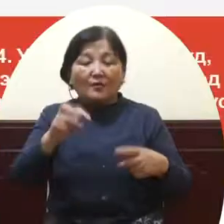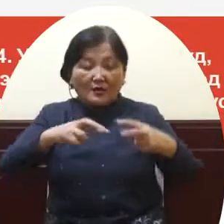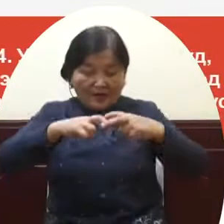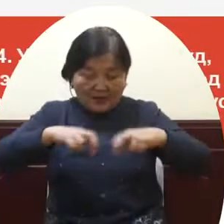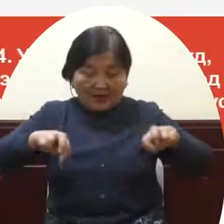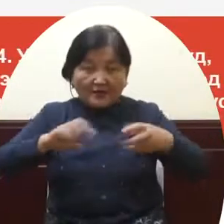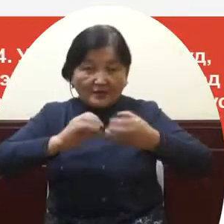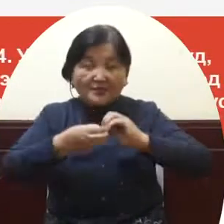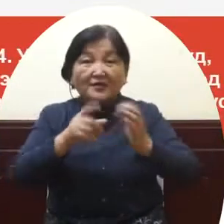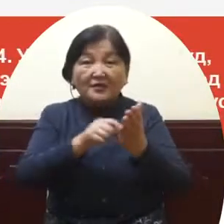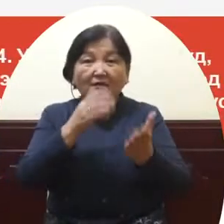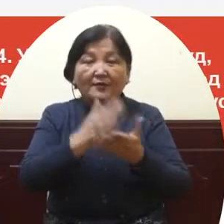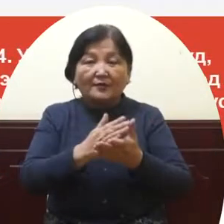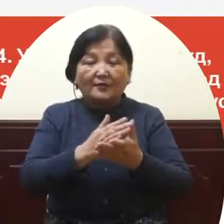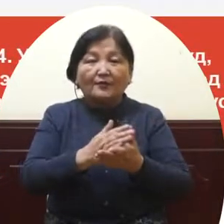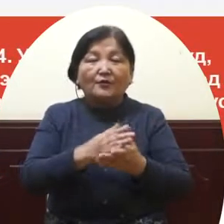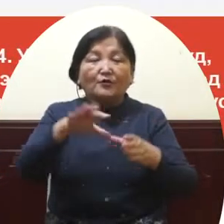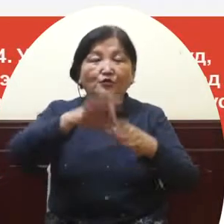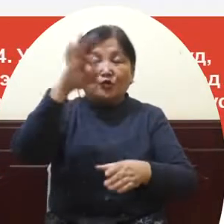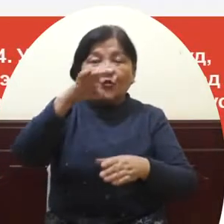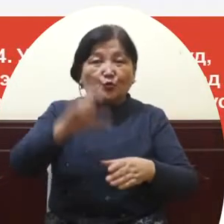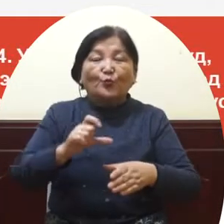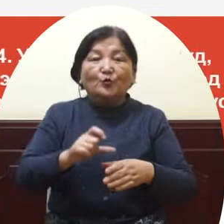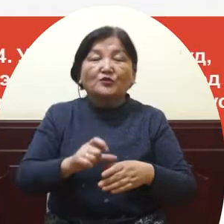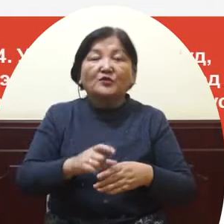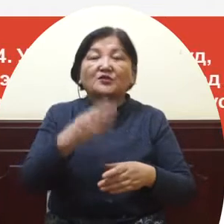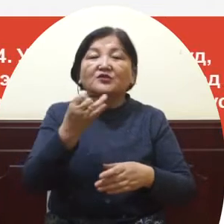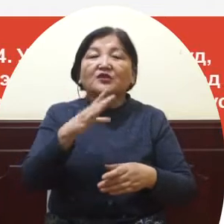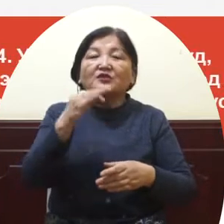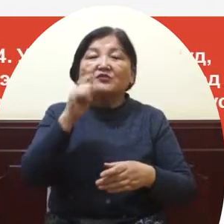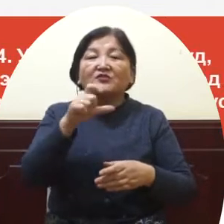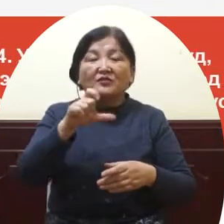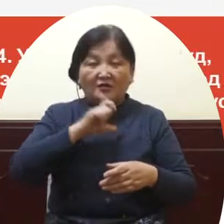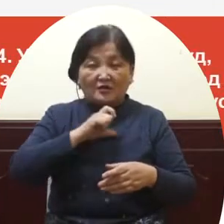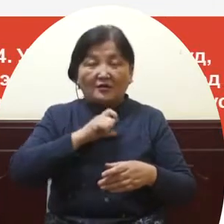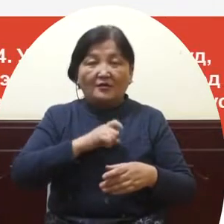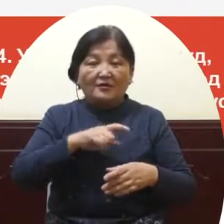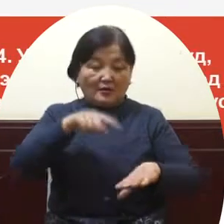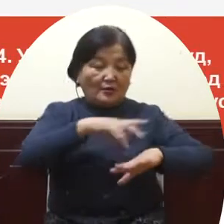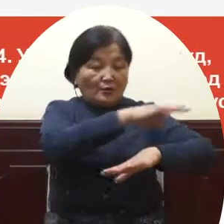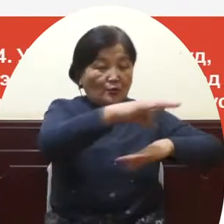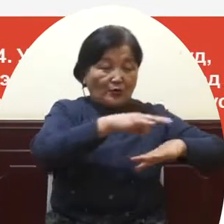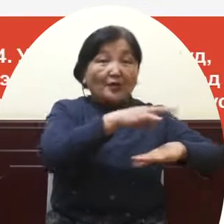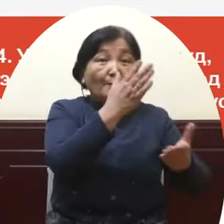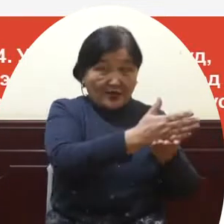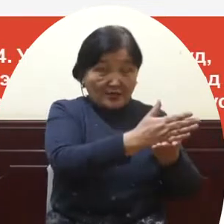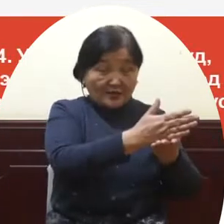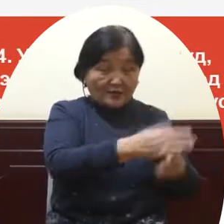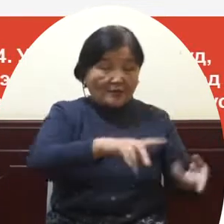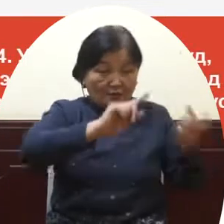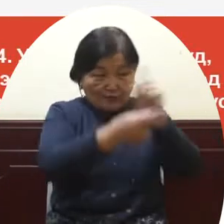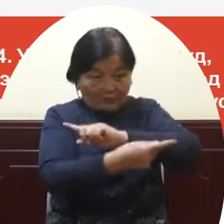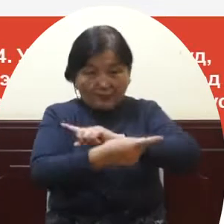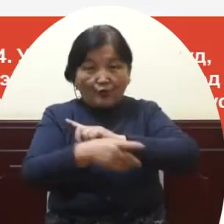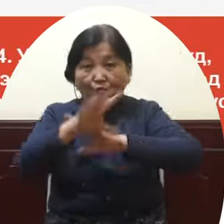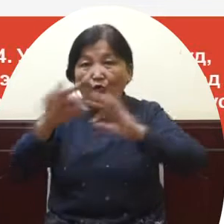шилжилт хөдөлгөөн. Энэ бол одоо хүний сонгох эрхийн хамгийн чухал асуудал. Гэтэл сүүлийн сонгуулиудад ажиглагдж байгаа